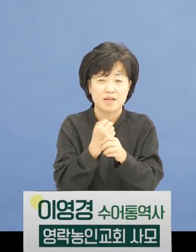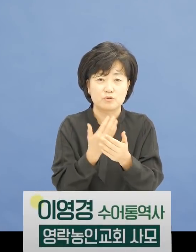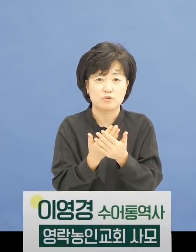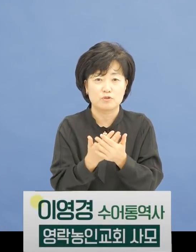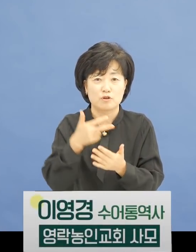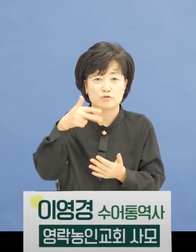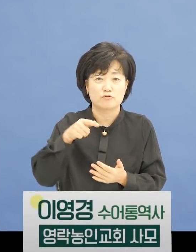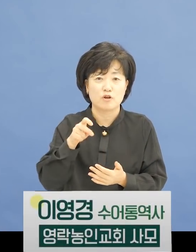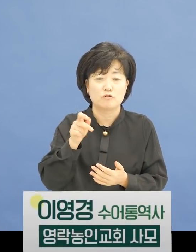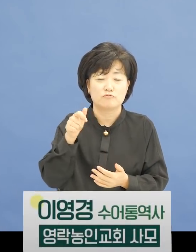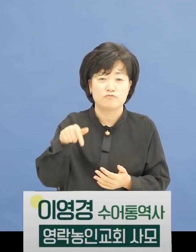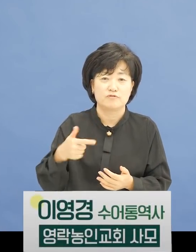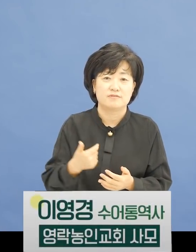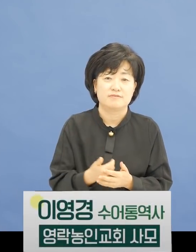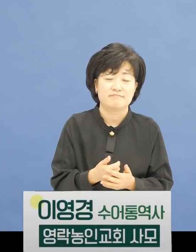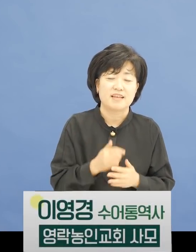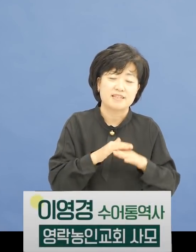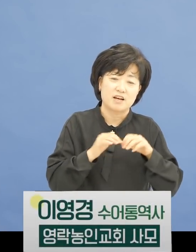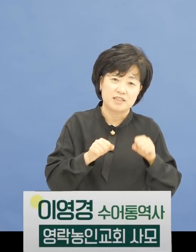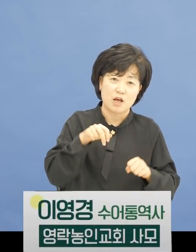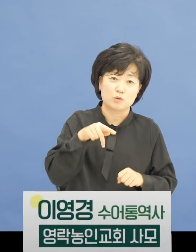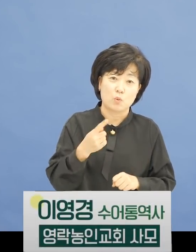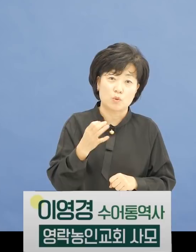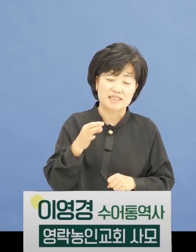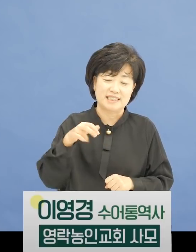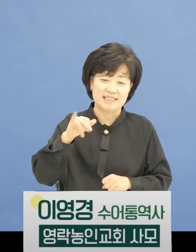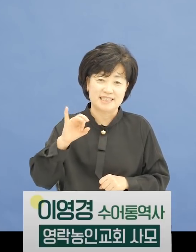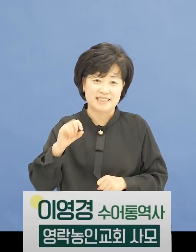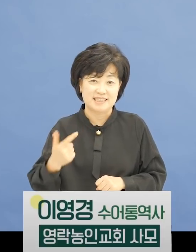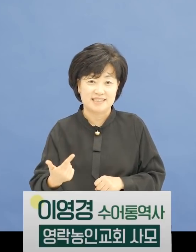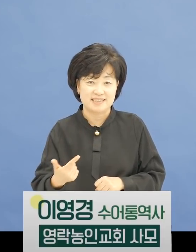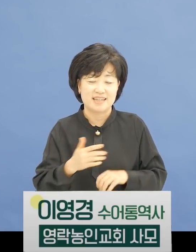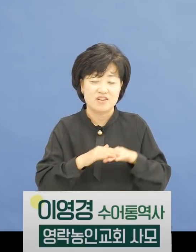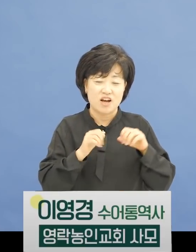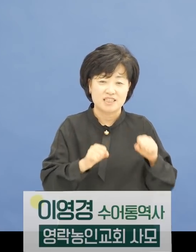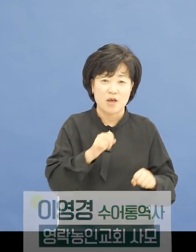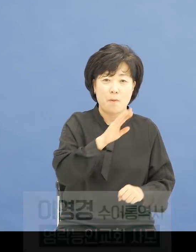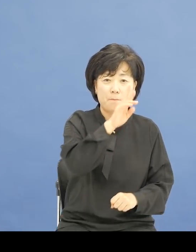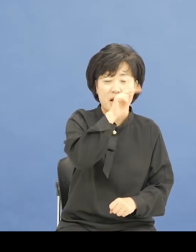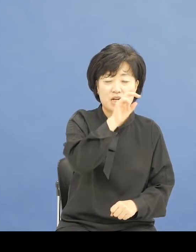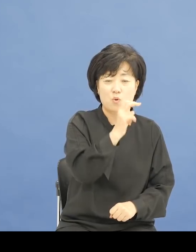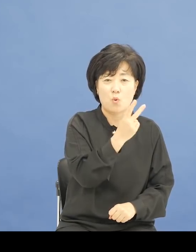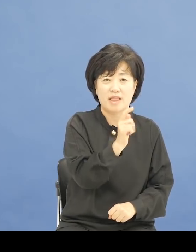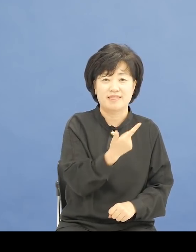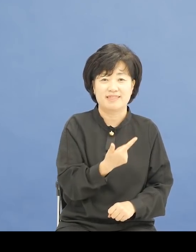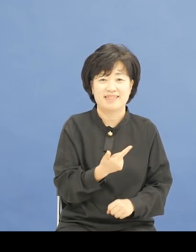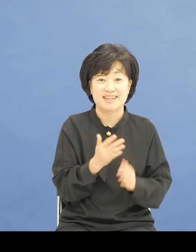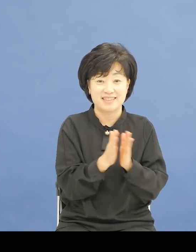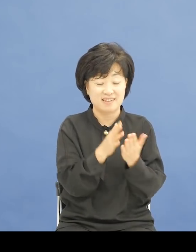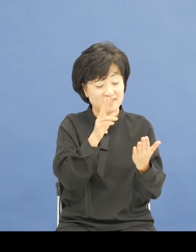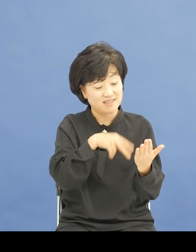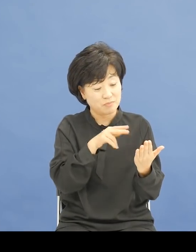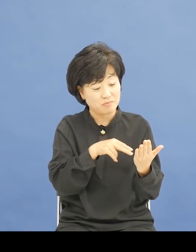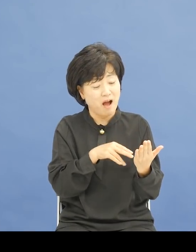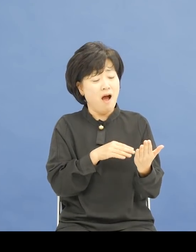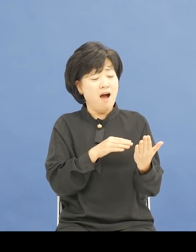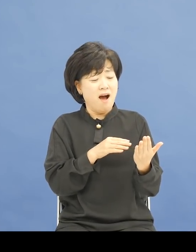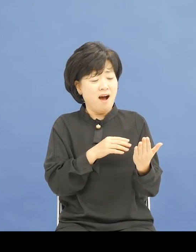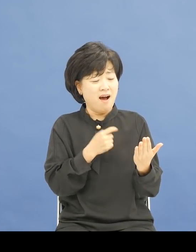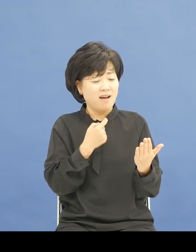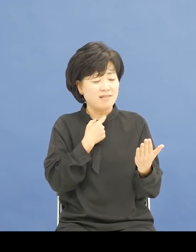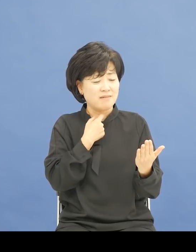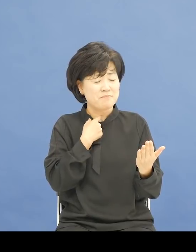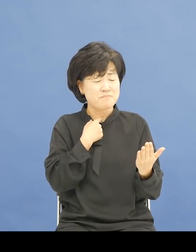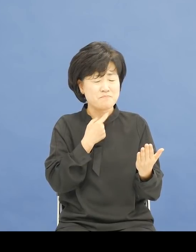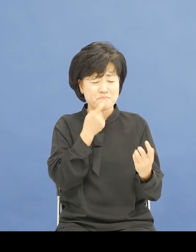안녕하세요. 새롭게 와서서 주영훈입니다. 안녕하세요. 송지은입니다. 안녕하세요. 박요한입니다. 우리가 책을 읽다 보면 무릎을 치면서 이거 정말 내